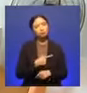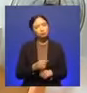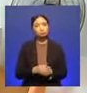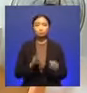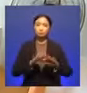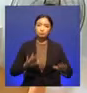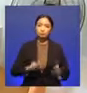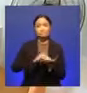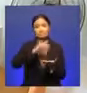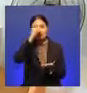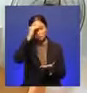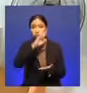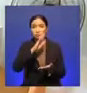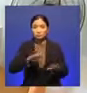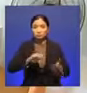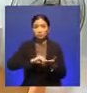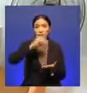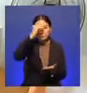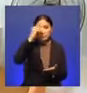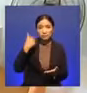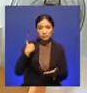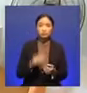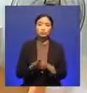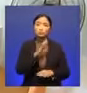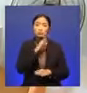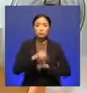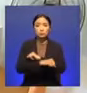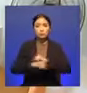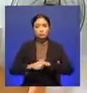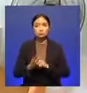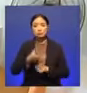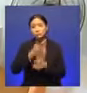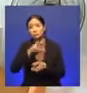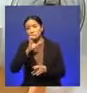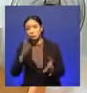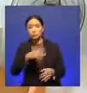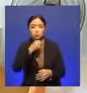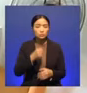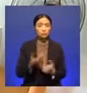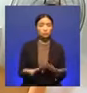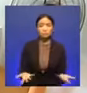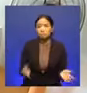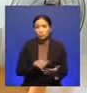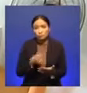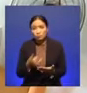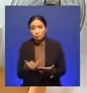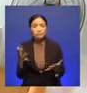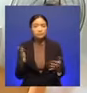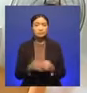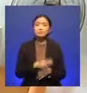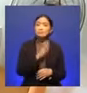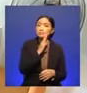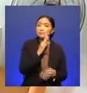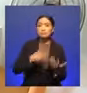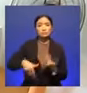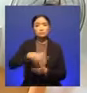ะเป็นเด็กได้รับการศึกษาถ้าเด็กได้รับการศึกษาถ้าคนออกกำลังถ้าคนไม่ดื่มเหล้าถ้าผู้สูงอายุไม่ลบถ้าไม่หกล้มถ้า